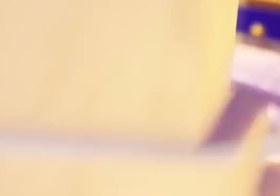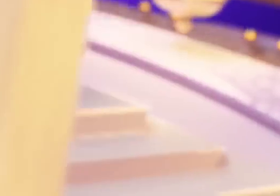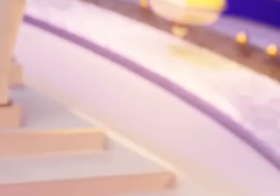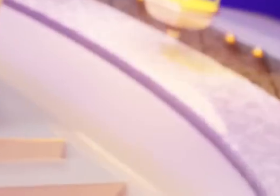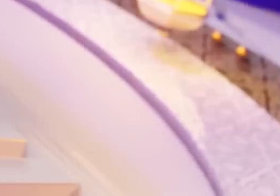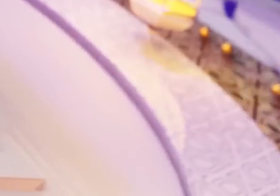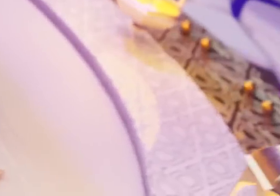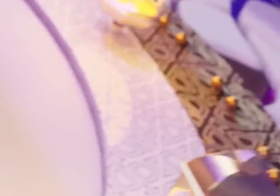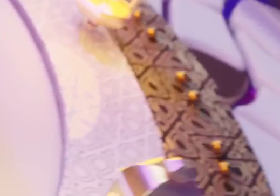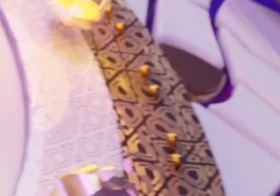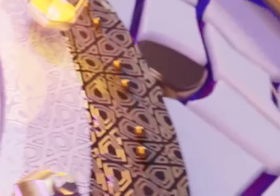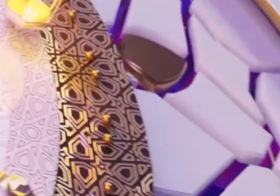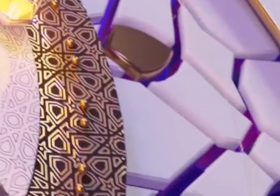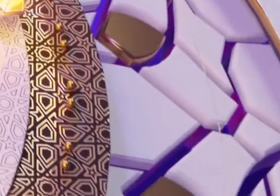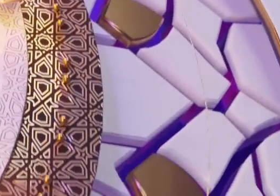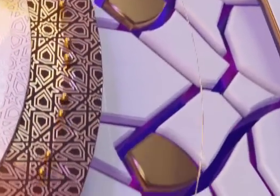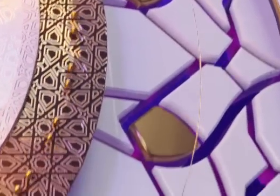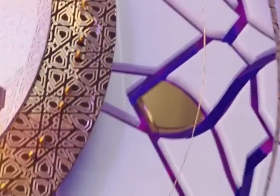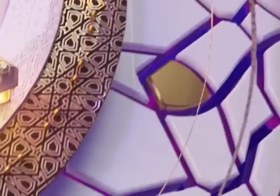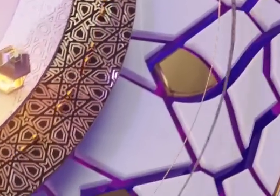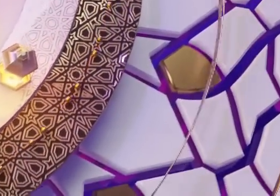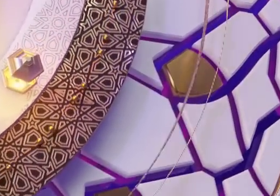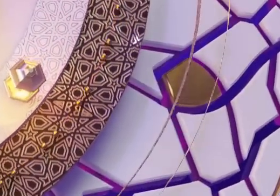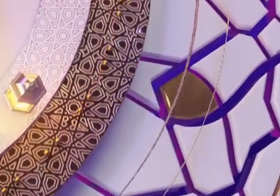ya robbal alamin